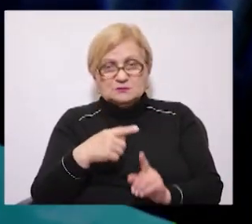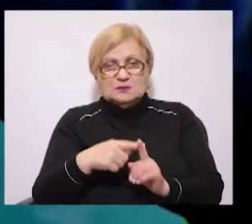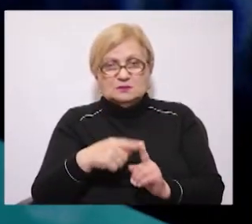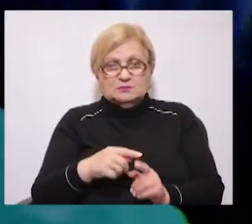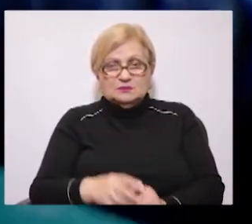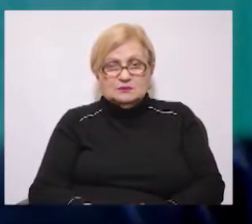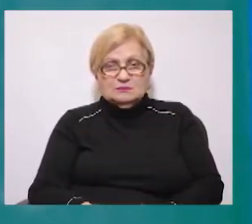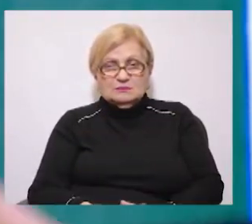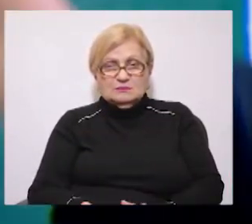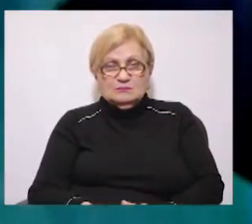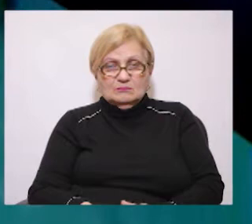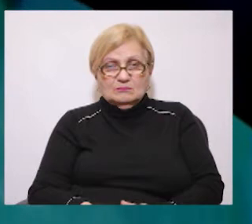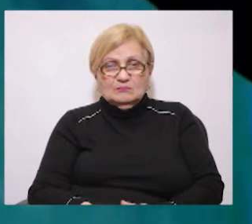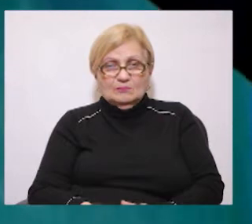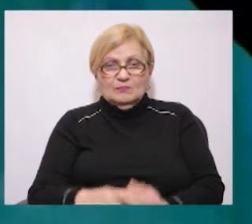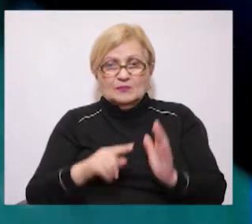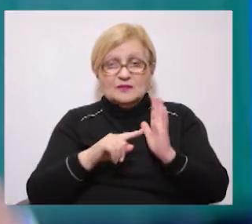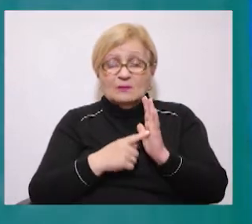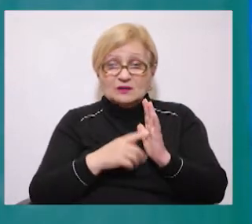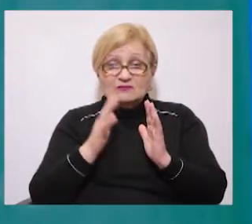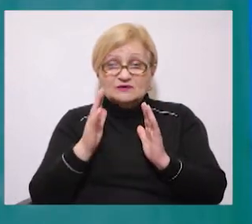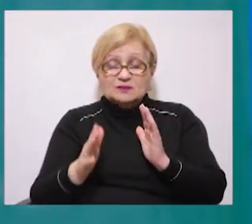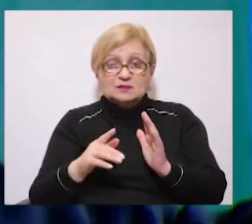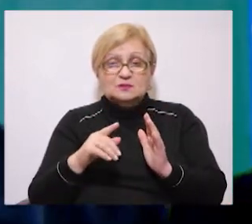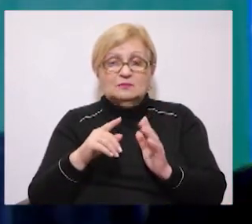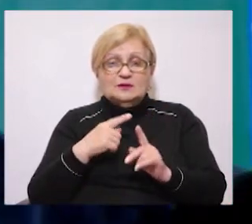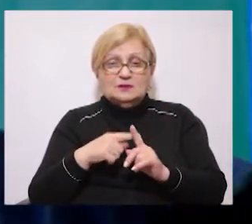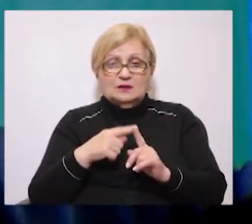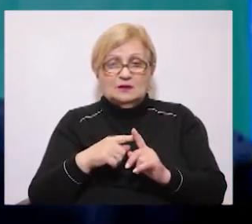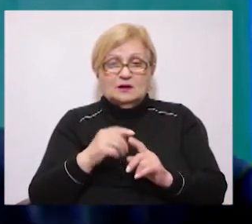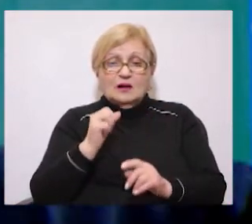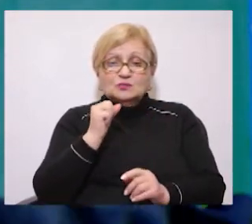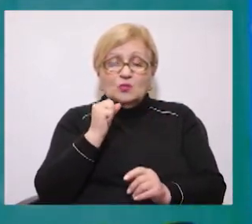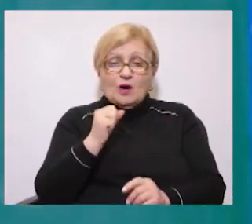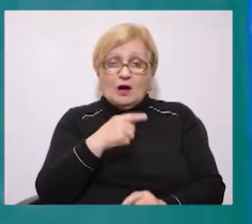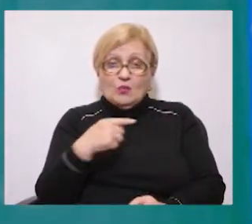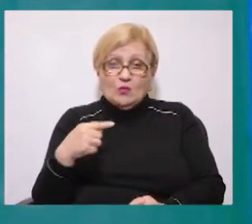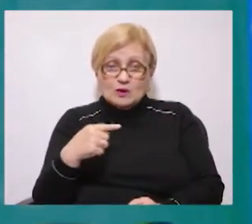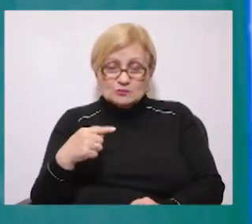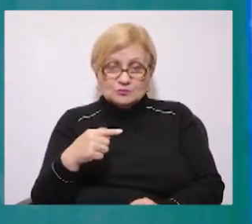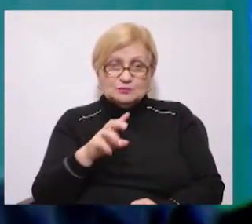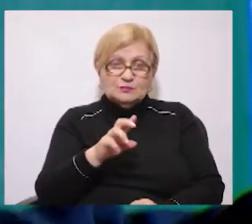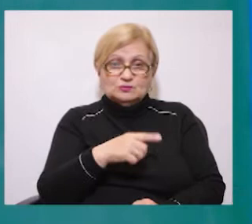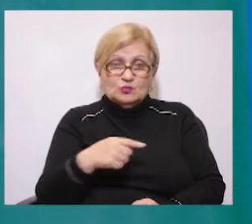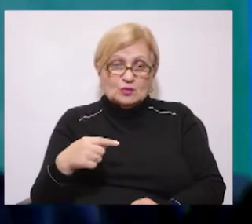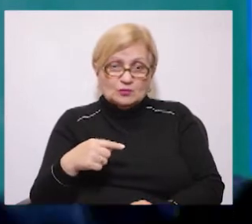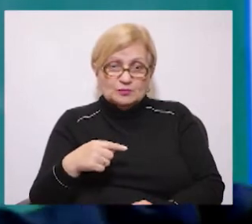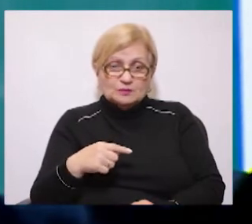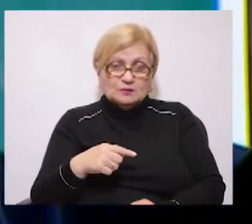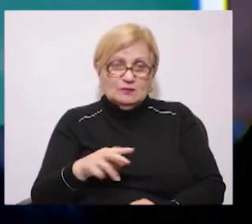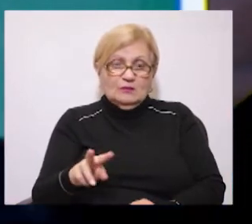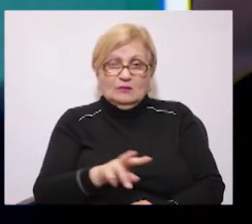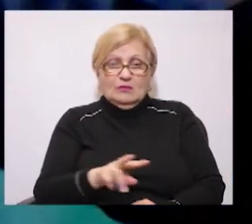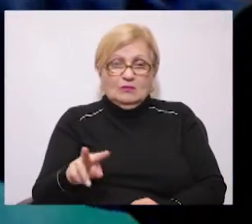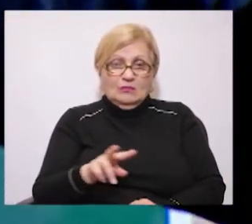დადებითი. მაშინ ამრავლი არის დადებითი. თუ არის უარყოფითი და b-ც არის უარყოფითი,